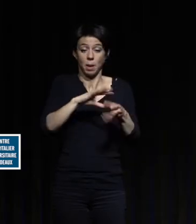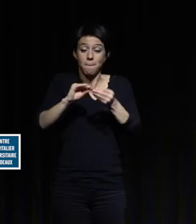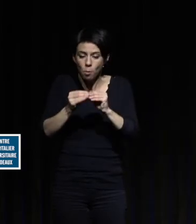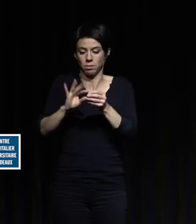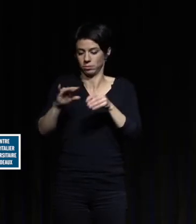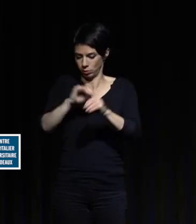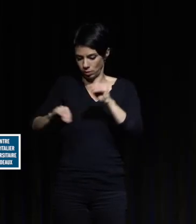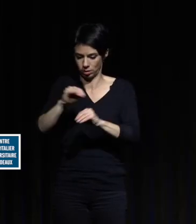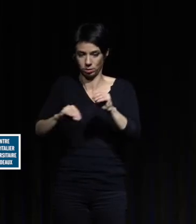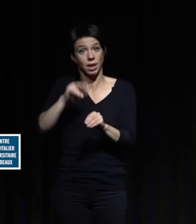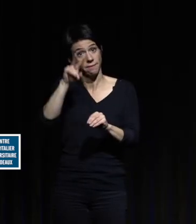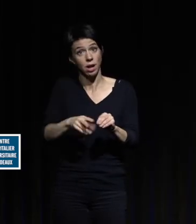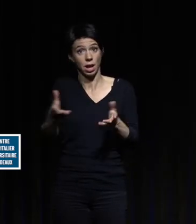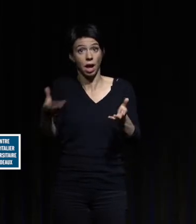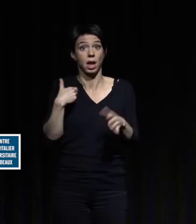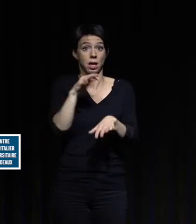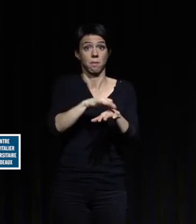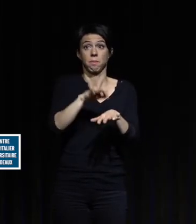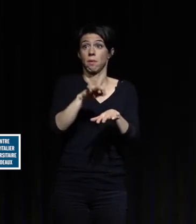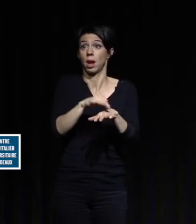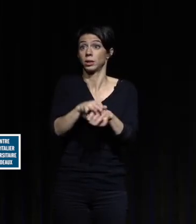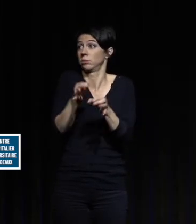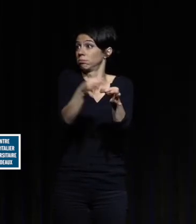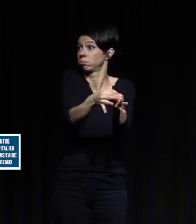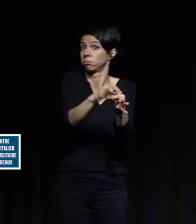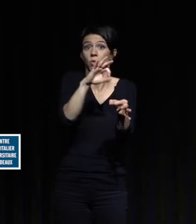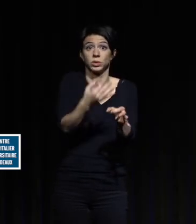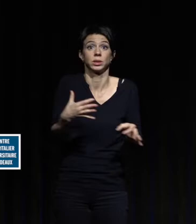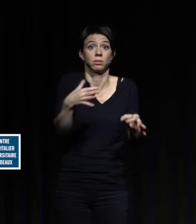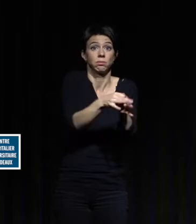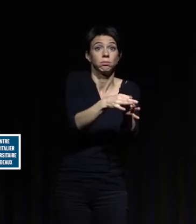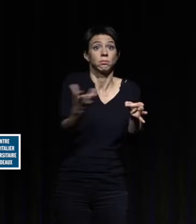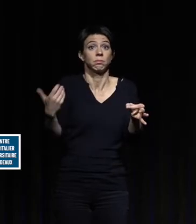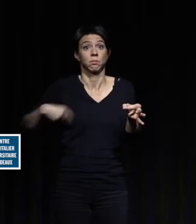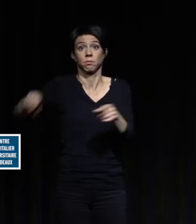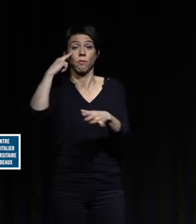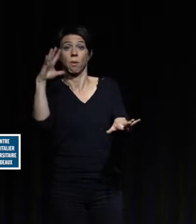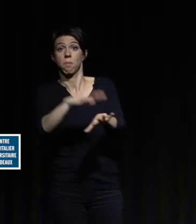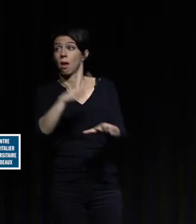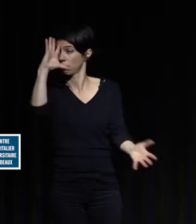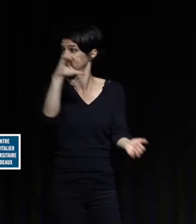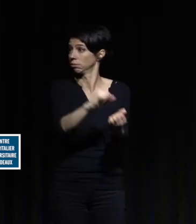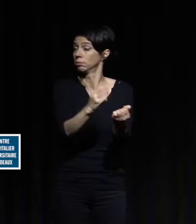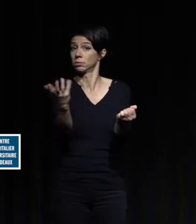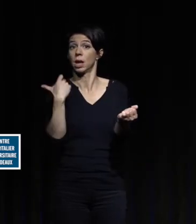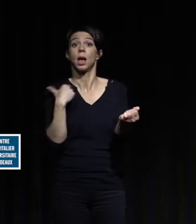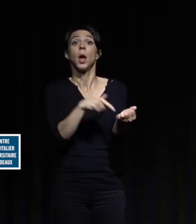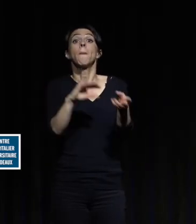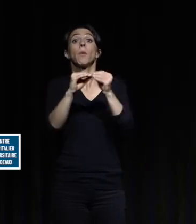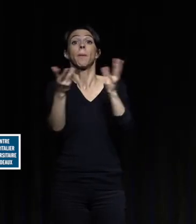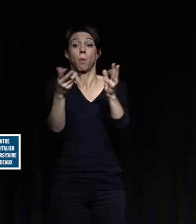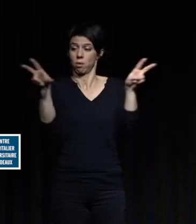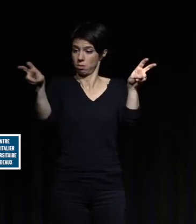maladie qui n'est pas énorme, qu'on ne voit pas forcément, on est sur un problème de douleur. Eh bien, mon problème de douleur,